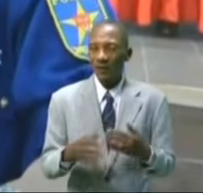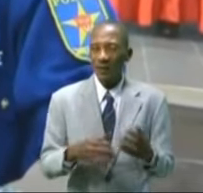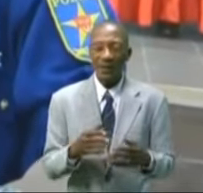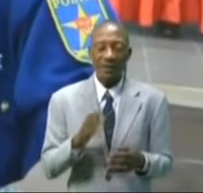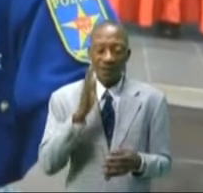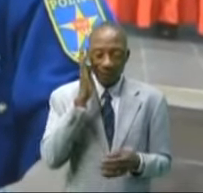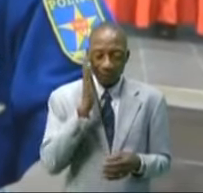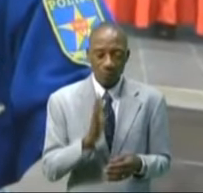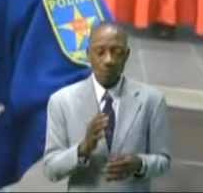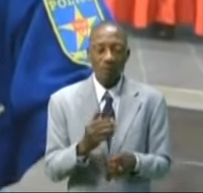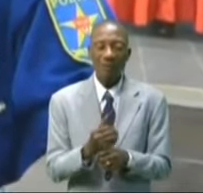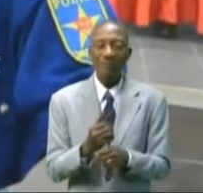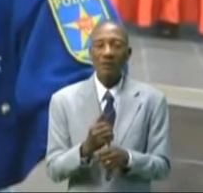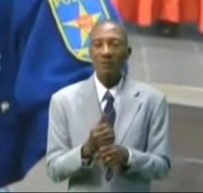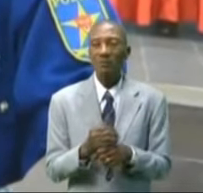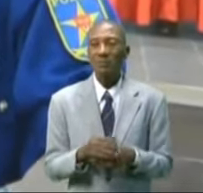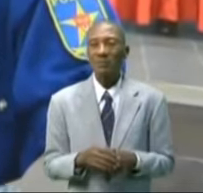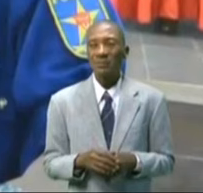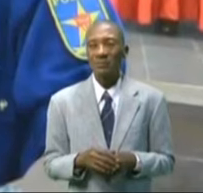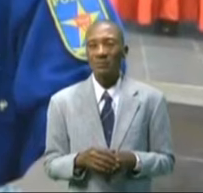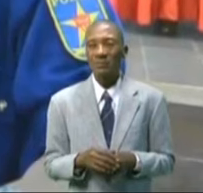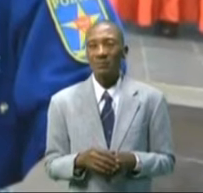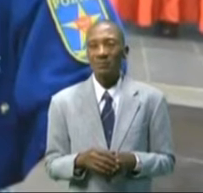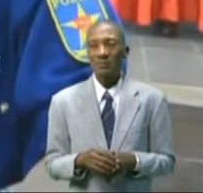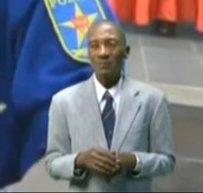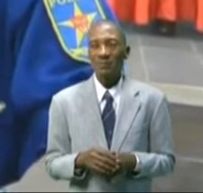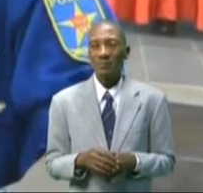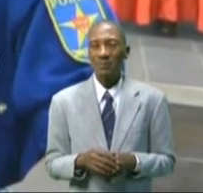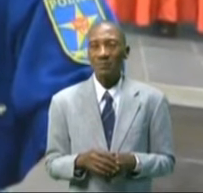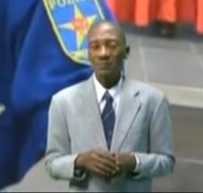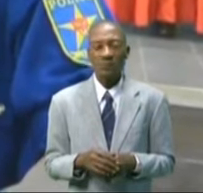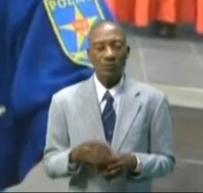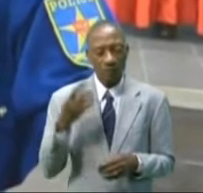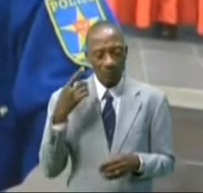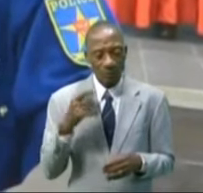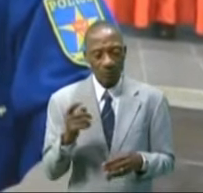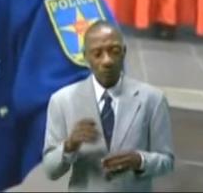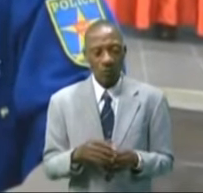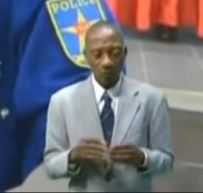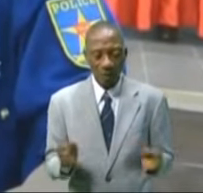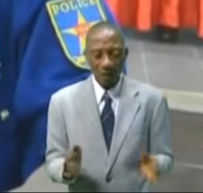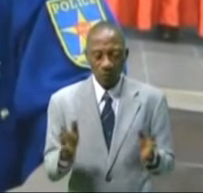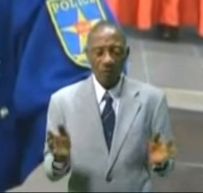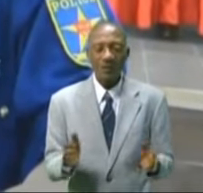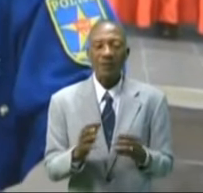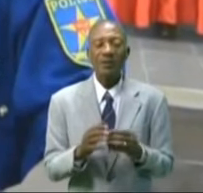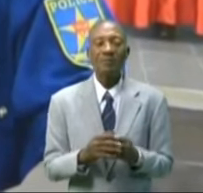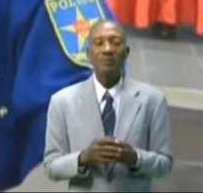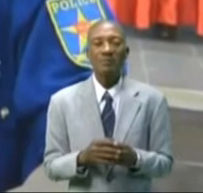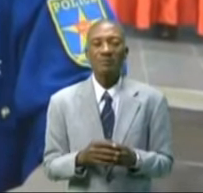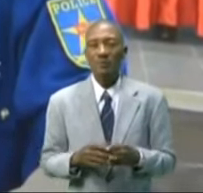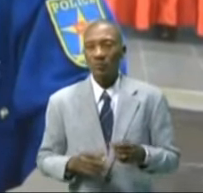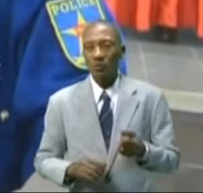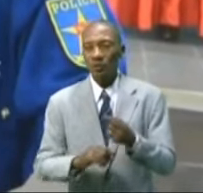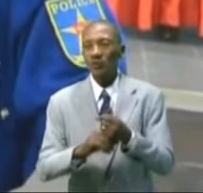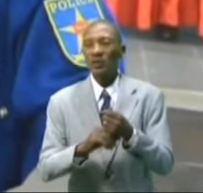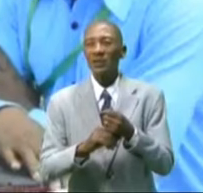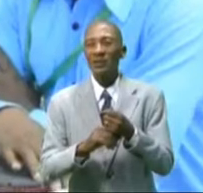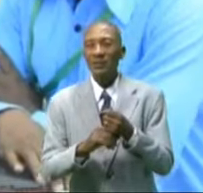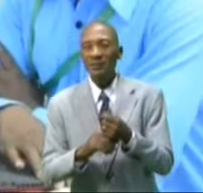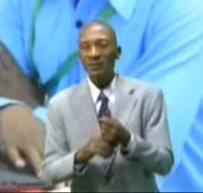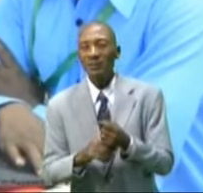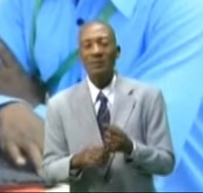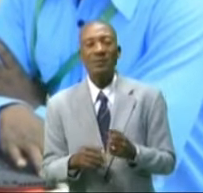armé, meurtre, assassinat, coups et blessures, kidnapping,